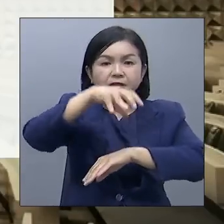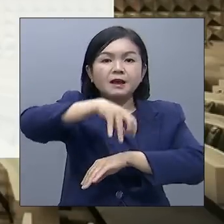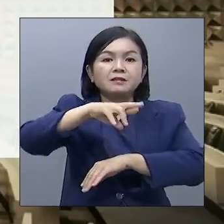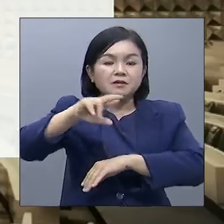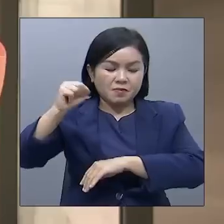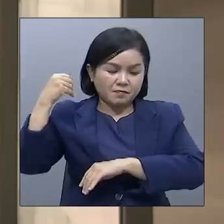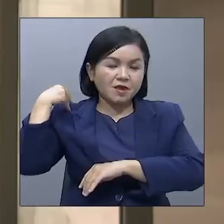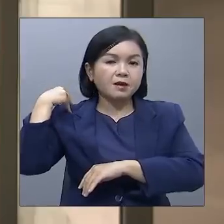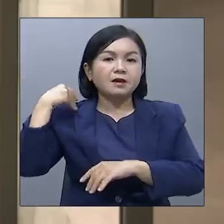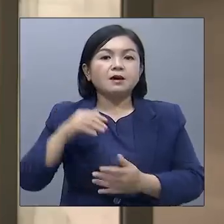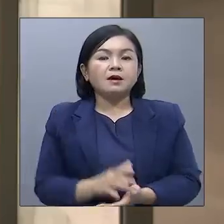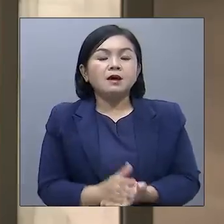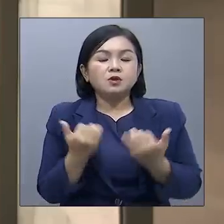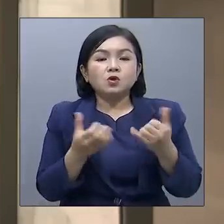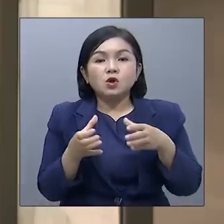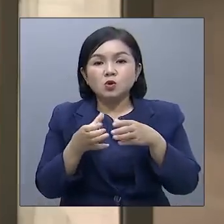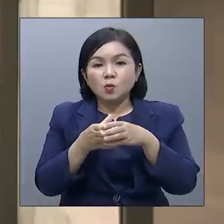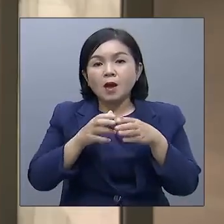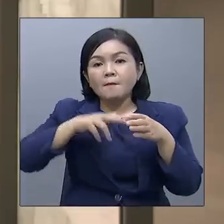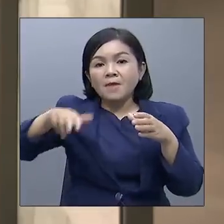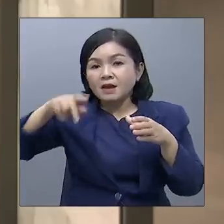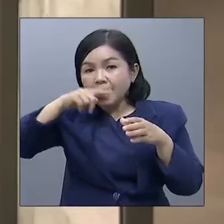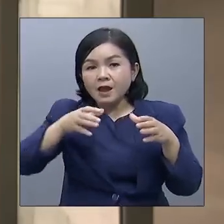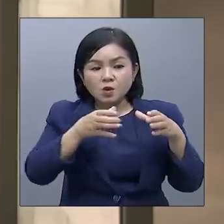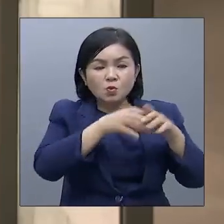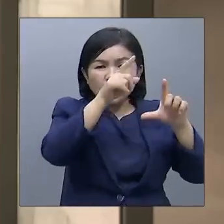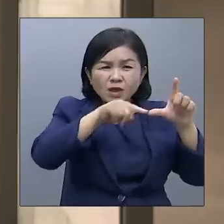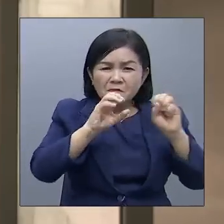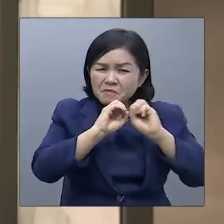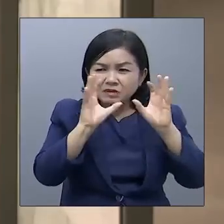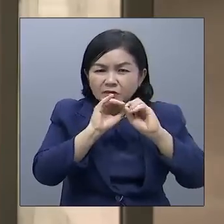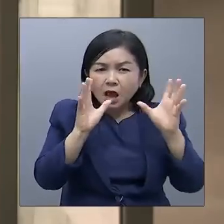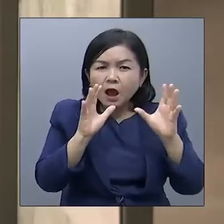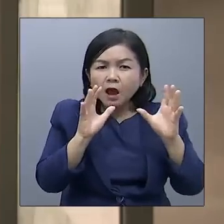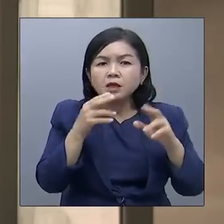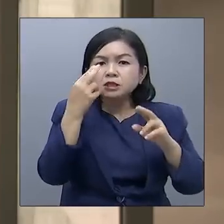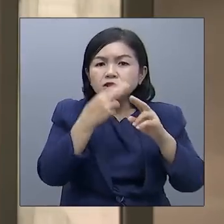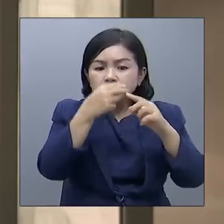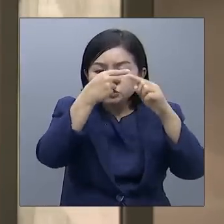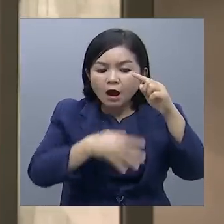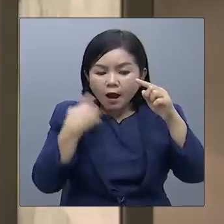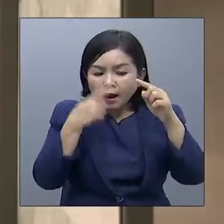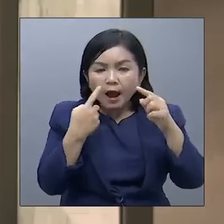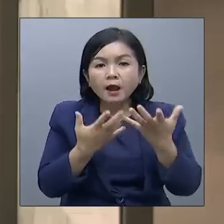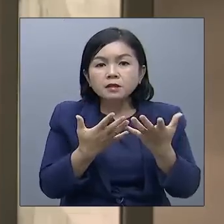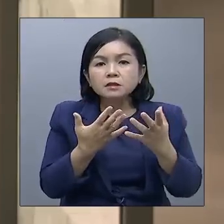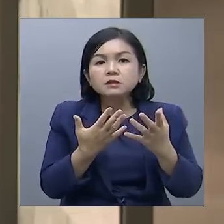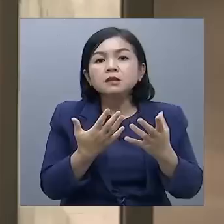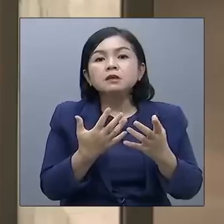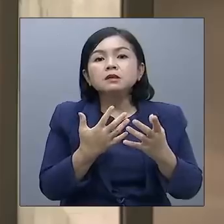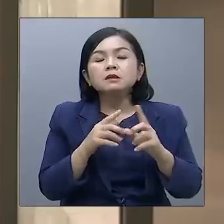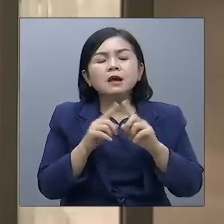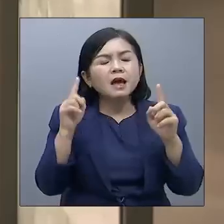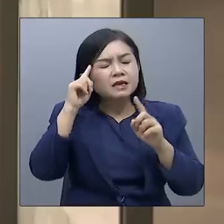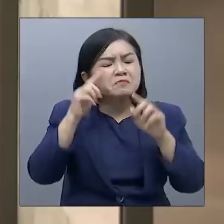ค่ะคุณสาวรักษ์คะตอนนี้ทั้งเพื่อไทยก้าวไกลนะคะก็ยังไม่ชัดเจนว่าจะมีรายชื่อใครบ้างค่ะแต่ว่ามีแต่เพียงโผคาดการเ